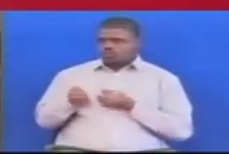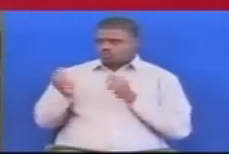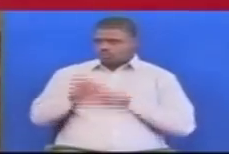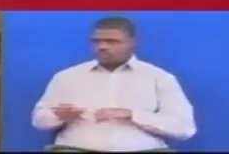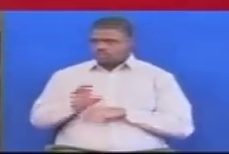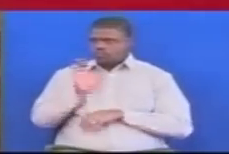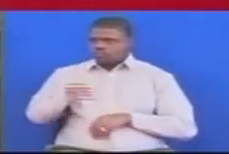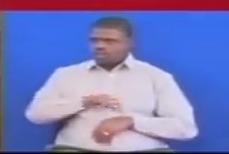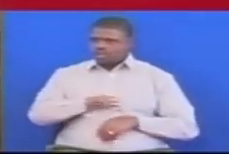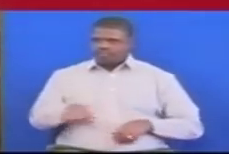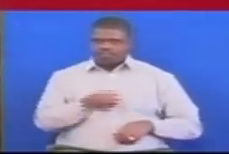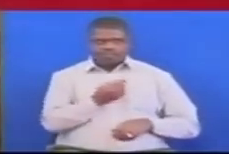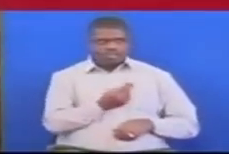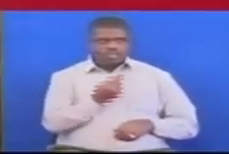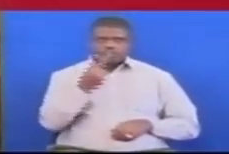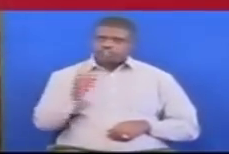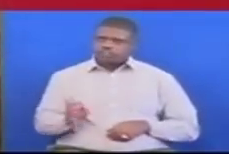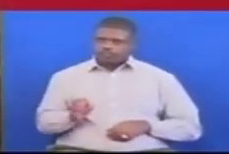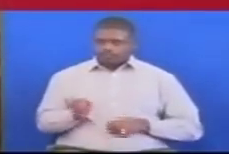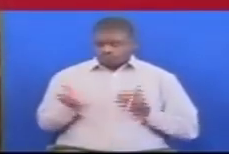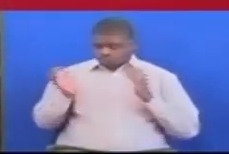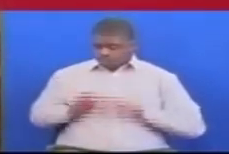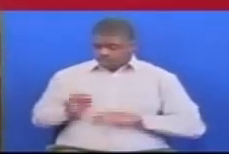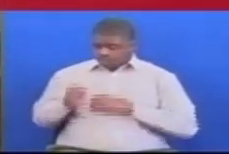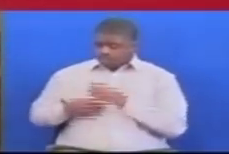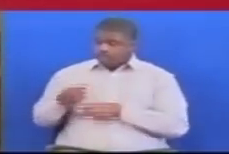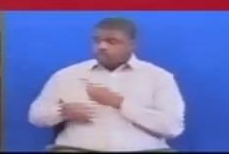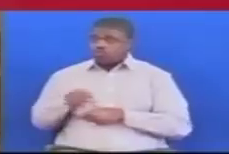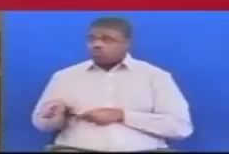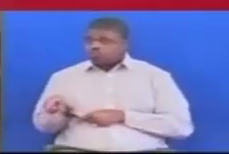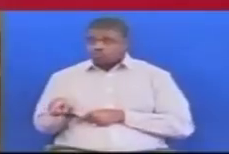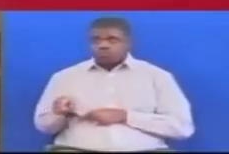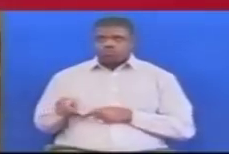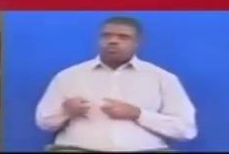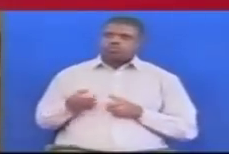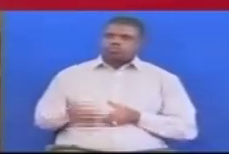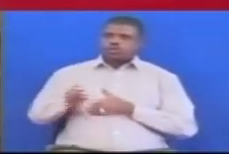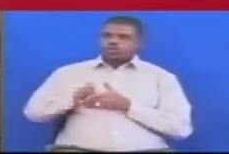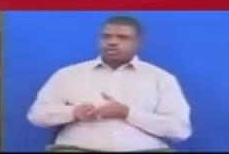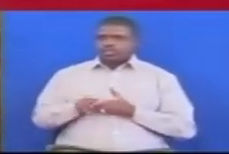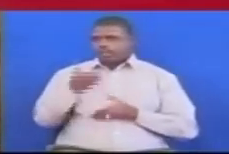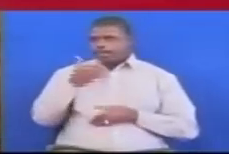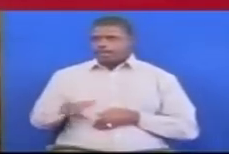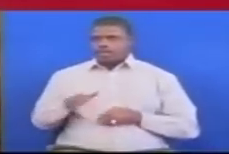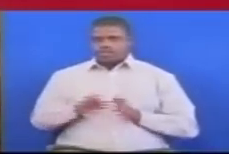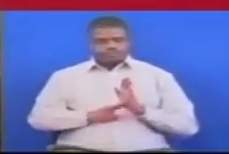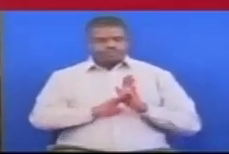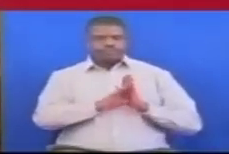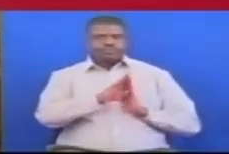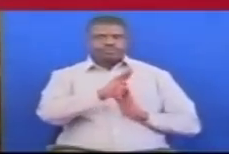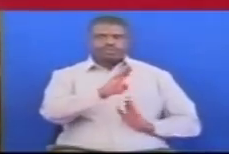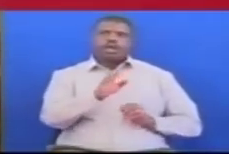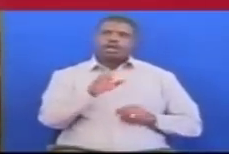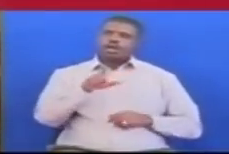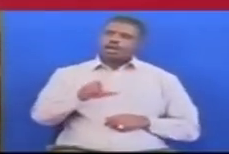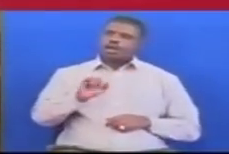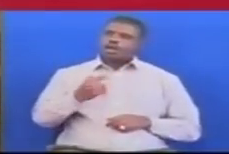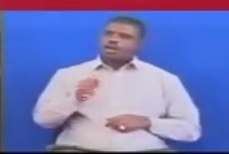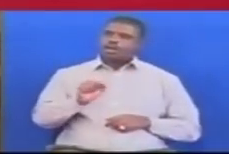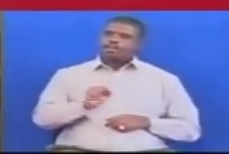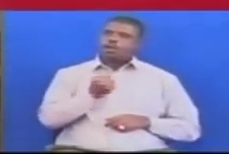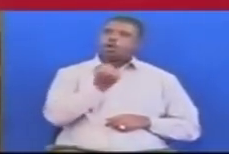mwaka 2020. Kukamilika kwa mradi huu kutaongeza uzalishaji wa maji kutoka lita milioni 40 kwa